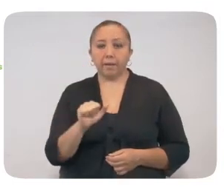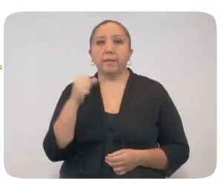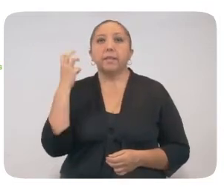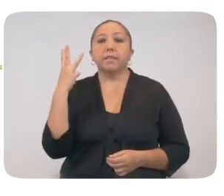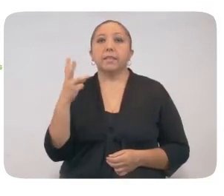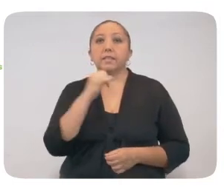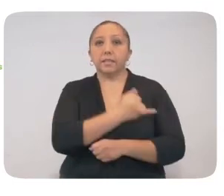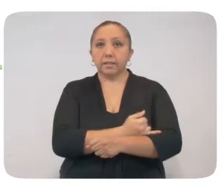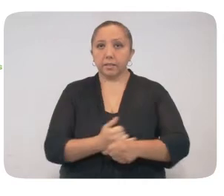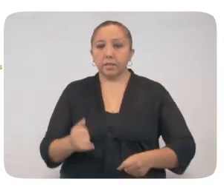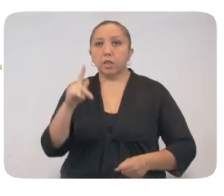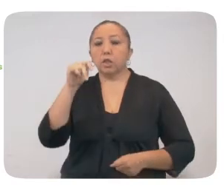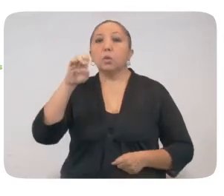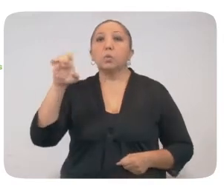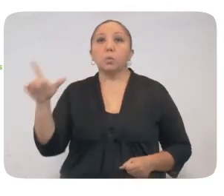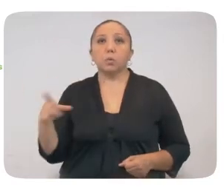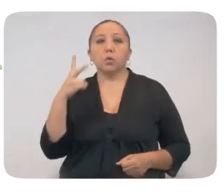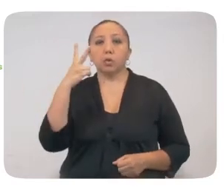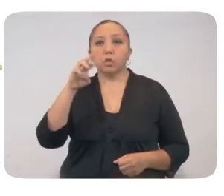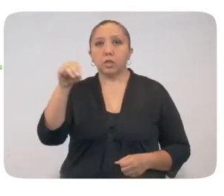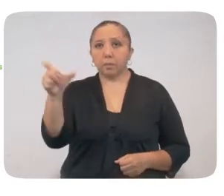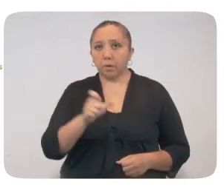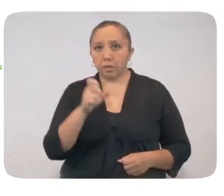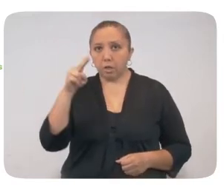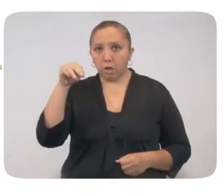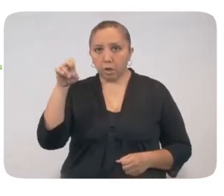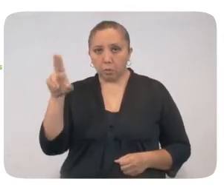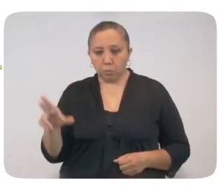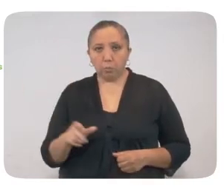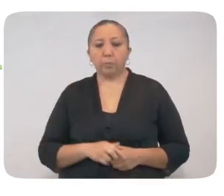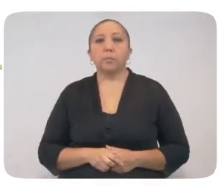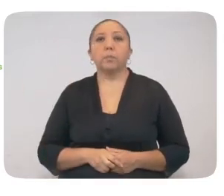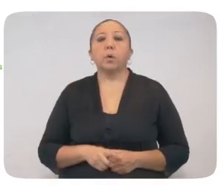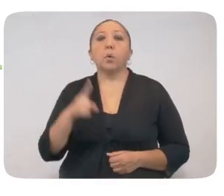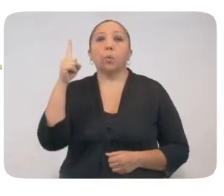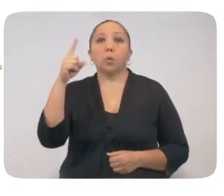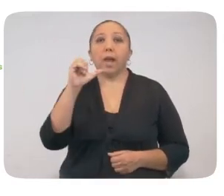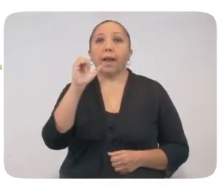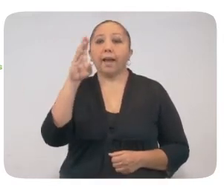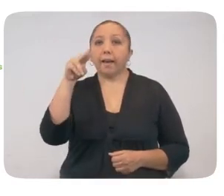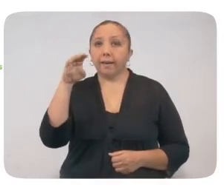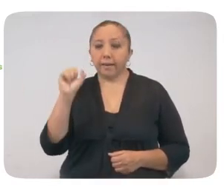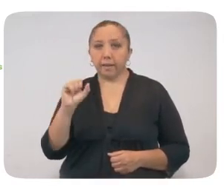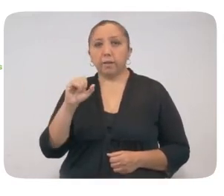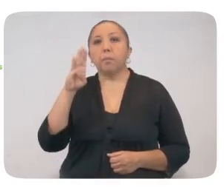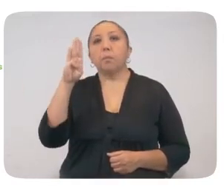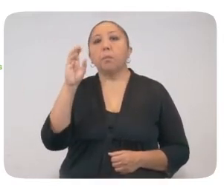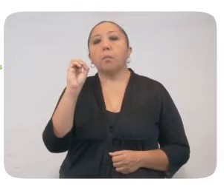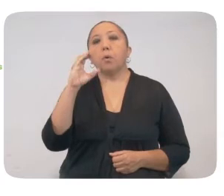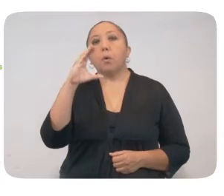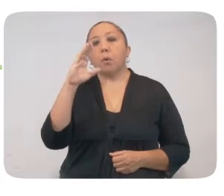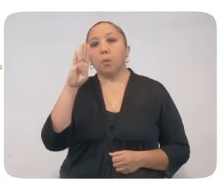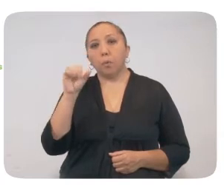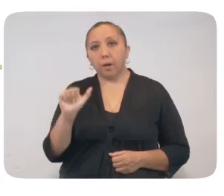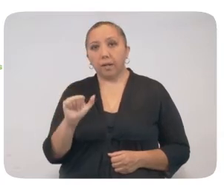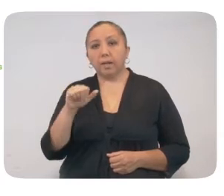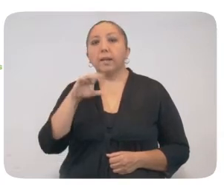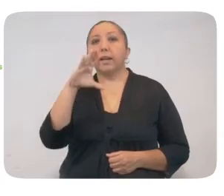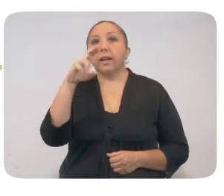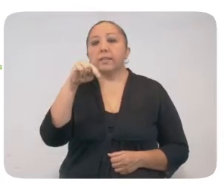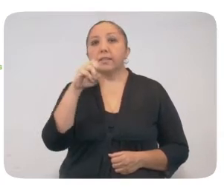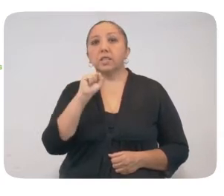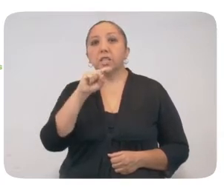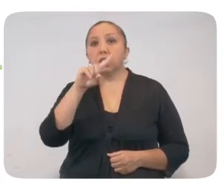chik pahakti. Huntul ship 50 hapdi ho ukahal hachkusul chamalkachi. Kahakbaashan kachet luntumak takualkila mishba lianti. Huntul